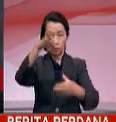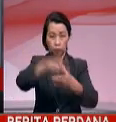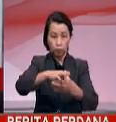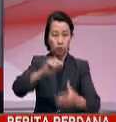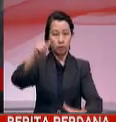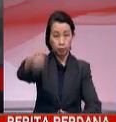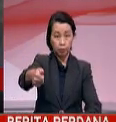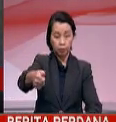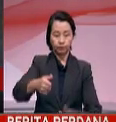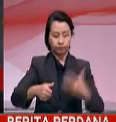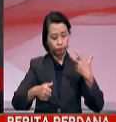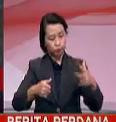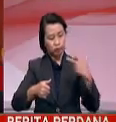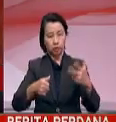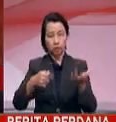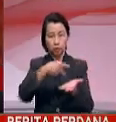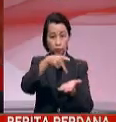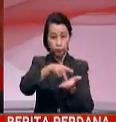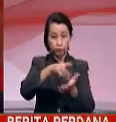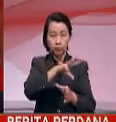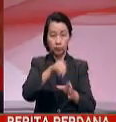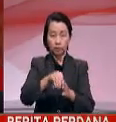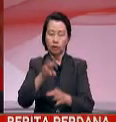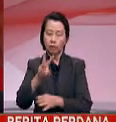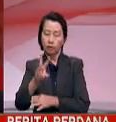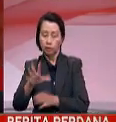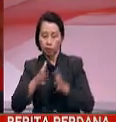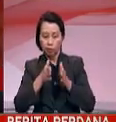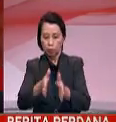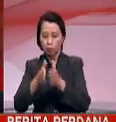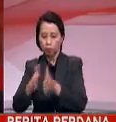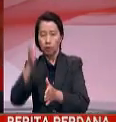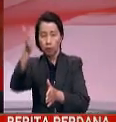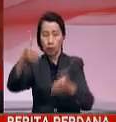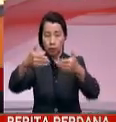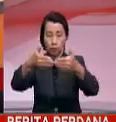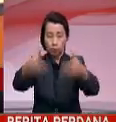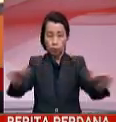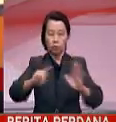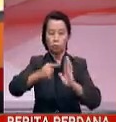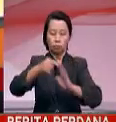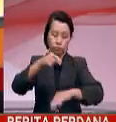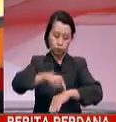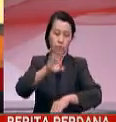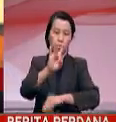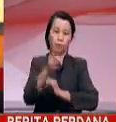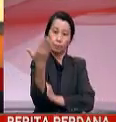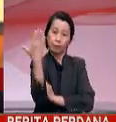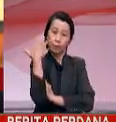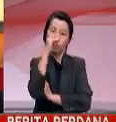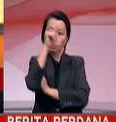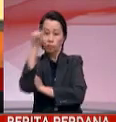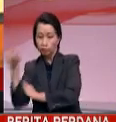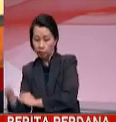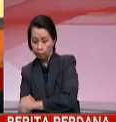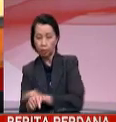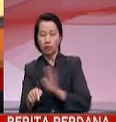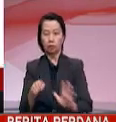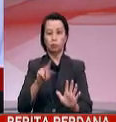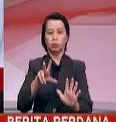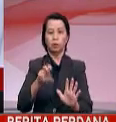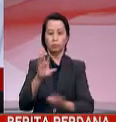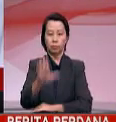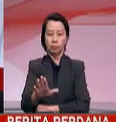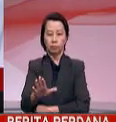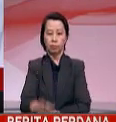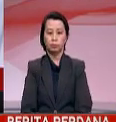esok. 13 pusat pengundian melibatkan 65 saluran akan dibuka bermula pukul 8 pagi hingga 5.30 petang.